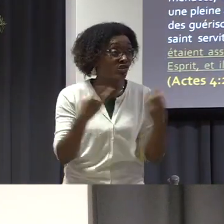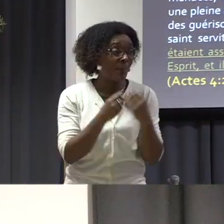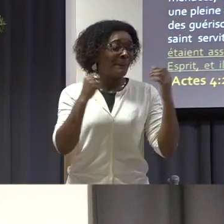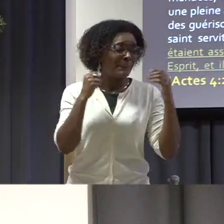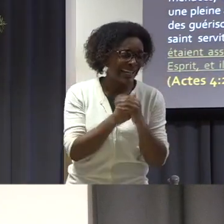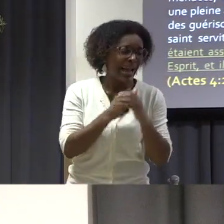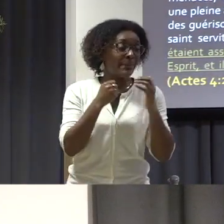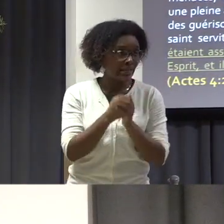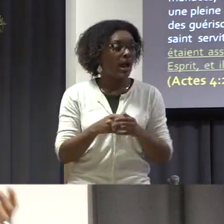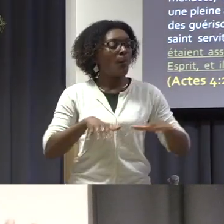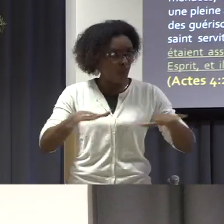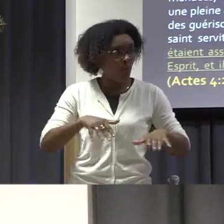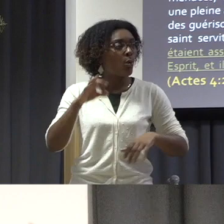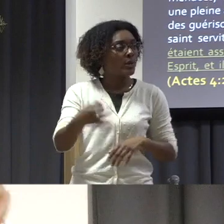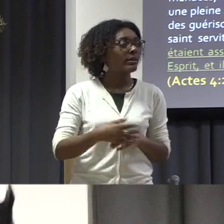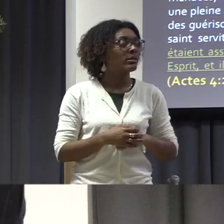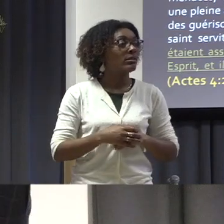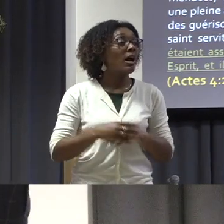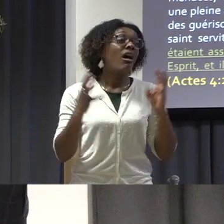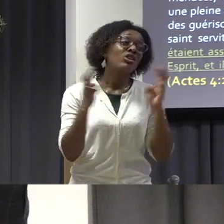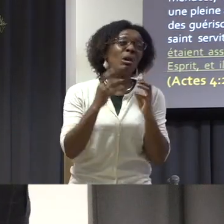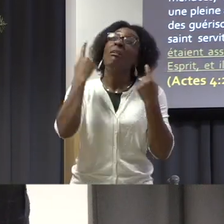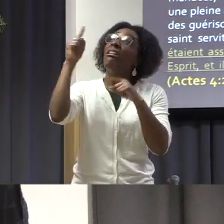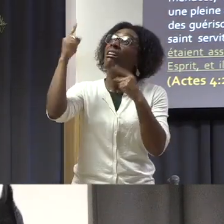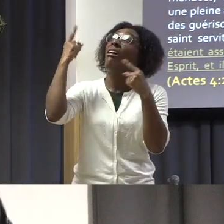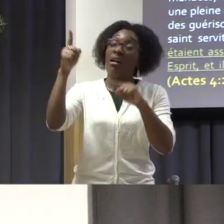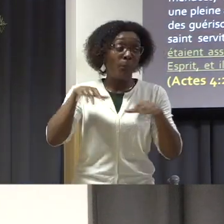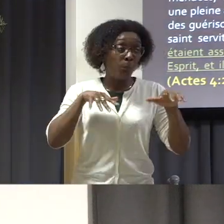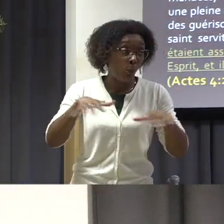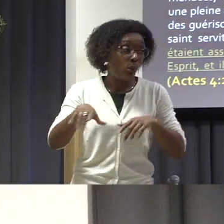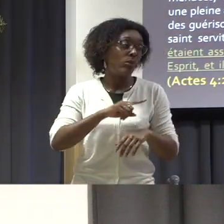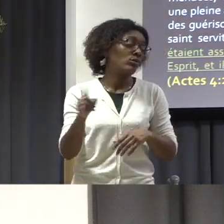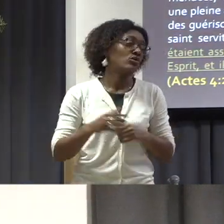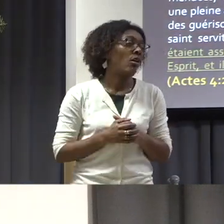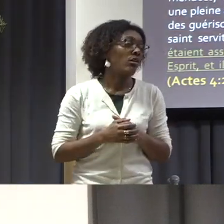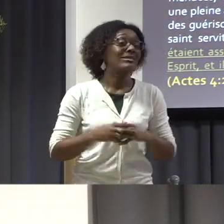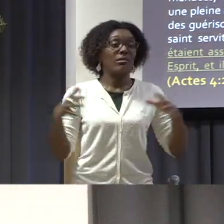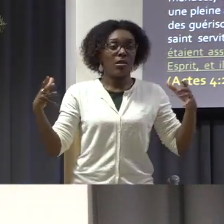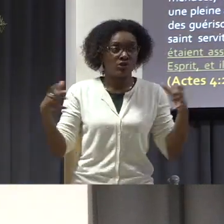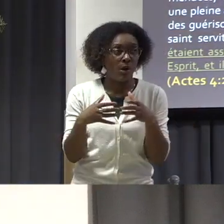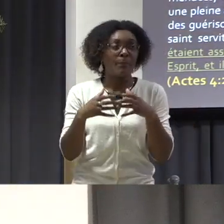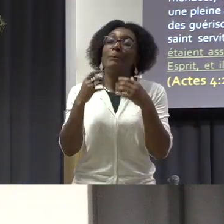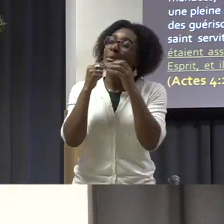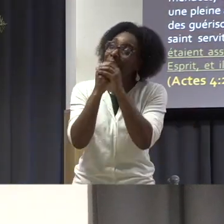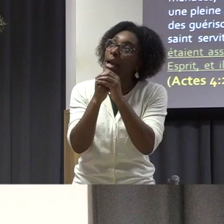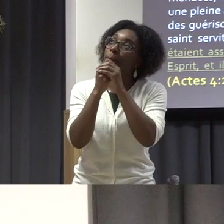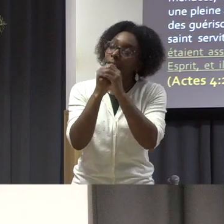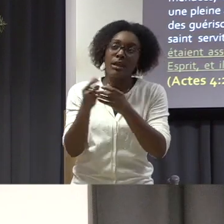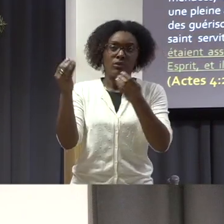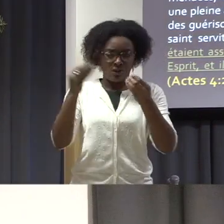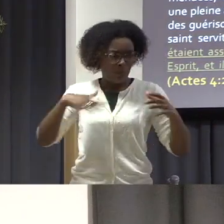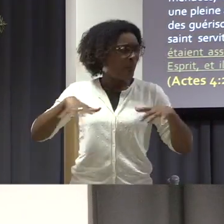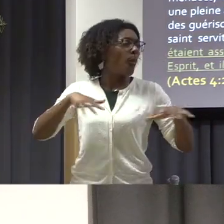c'est pas quand on se plaint quand on prie le lieu où il était fait trembler et furent tous remplis